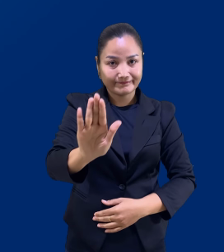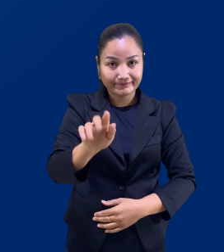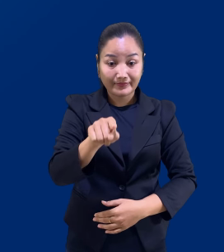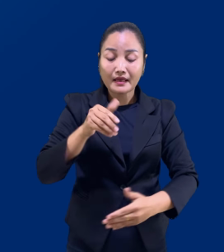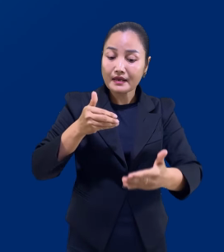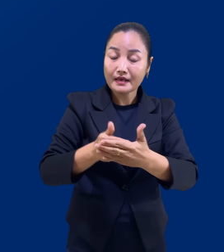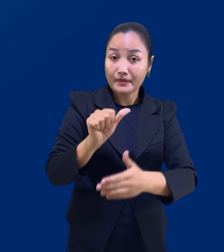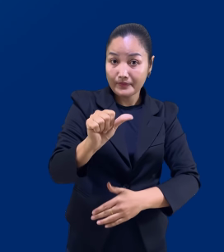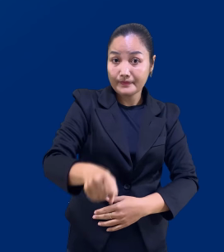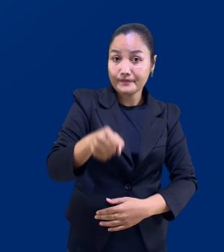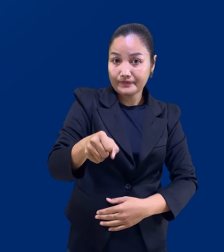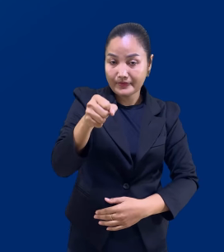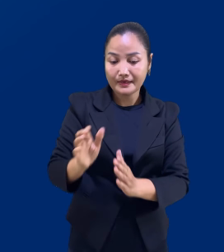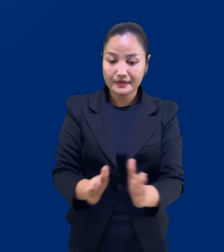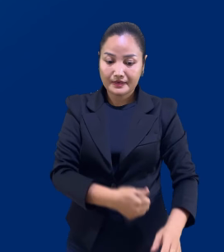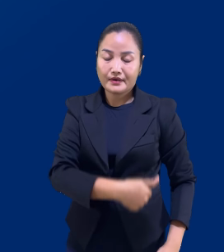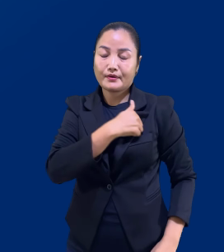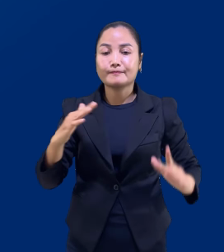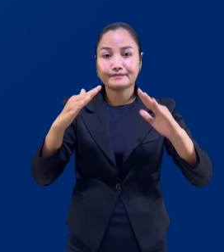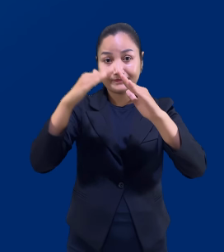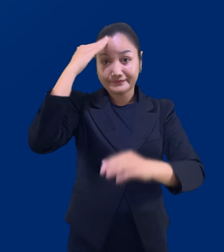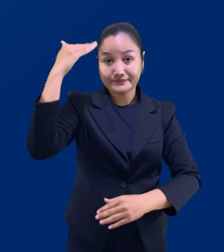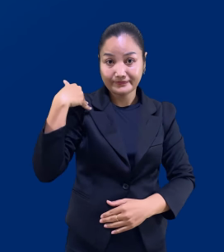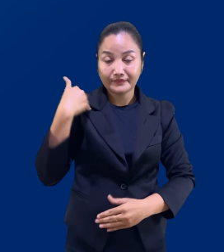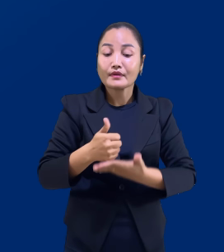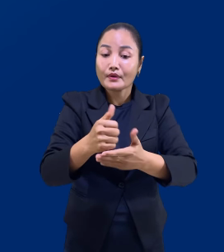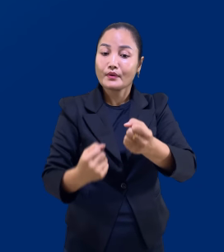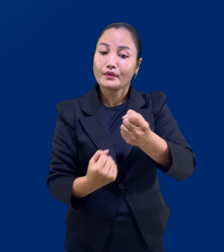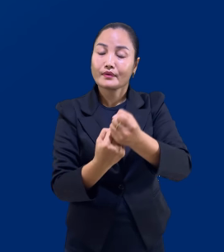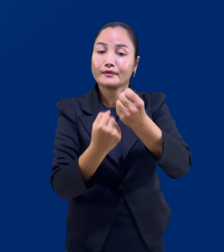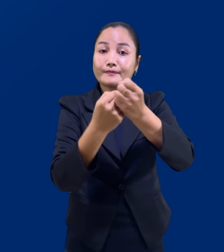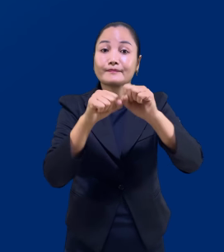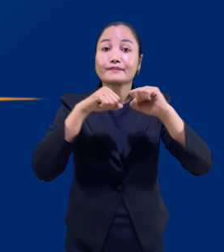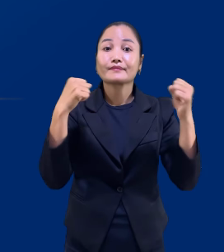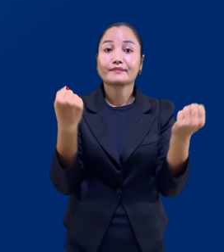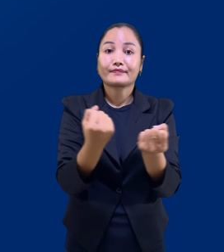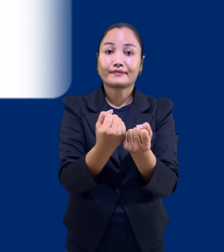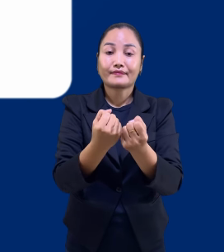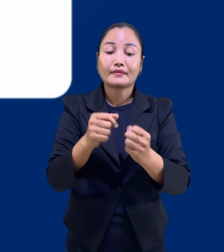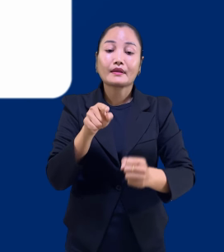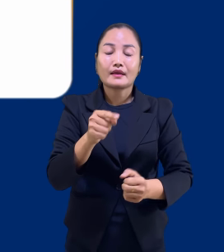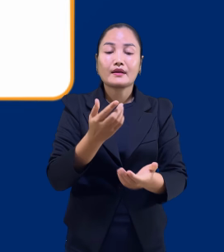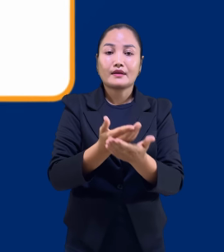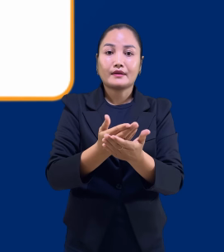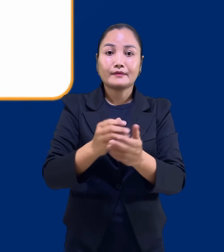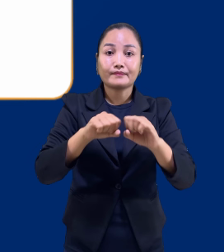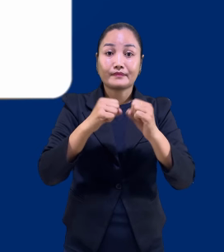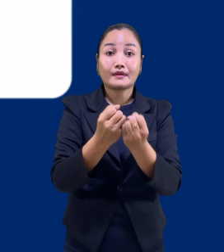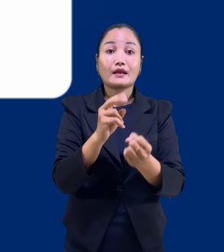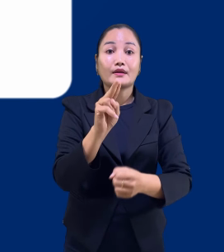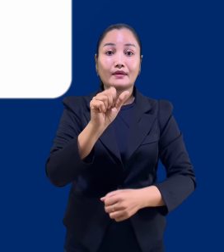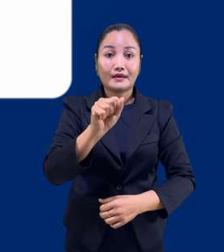ន្ទាន់បណ្ដុំព័ត៌មាននិងជំនួយសម្រាប់អ្នកកម្មវិធីនេះរៀបចំដោយក្រសួងកិច្ចការនារីគាំទ្រពីមូលនិ